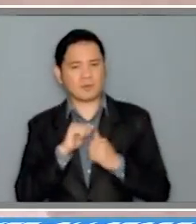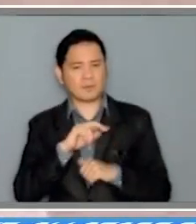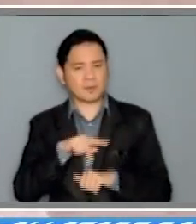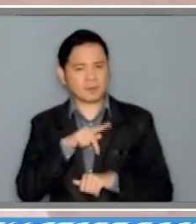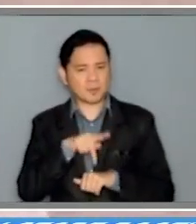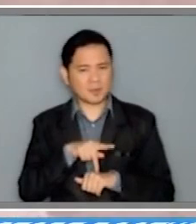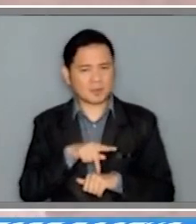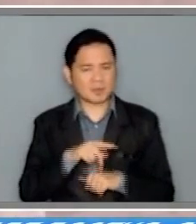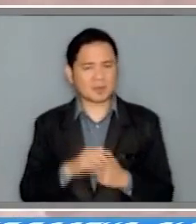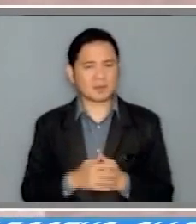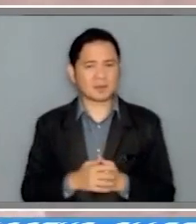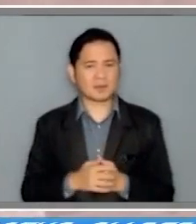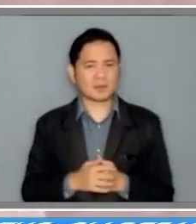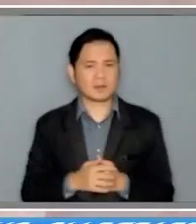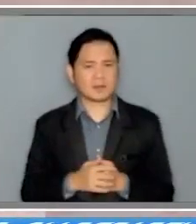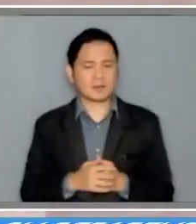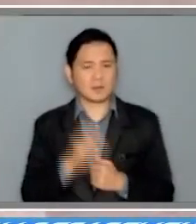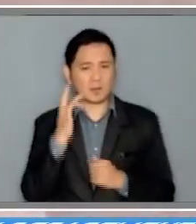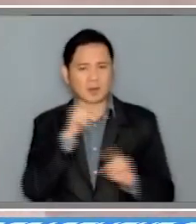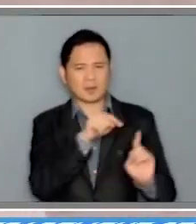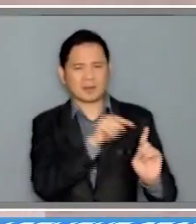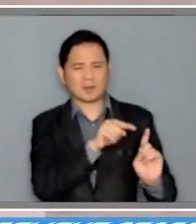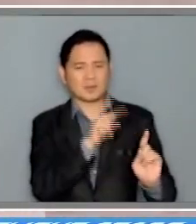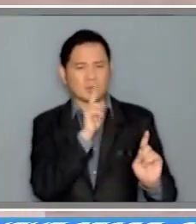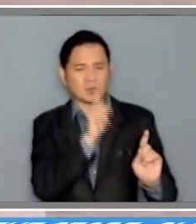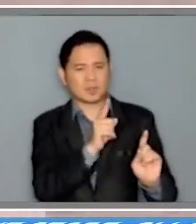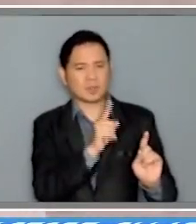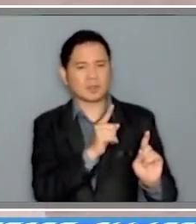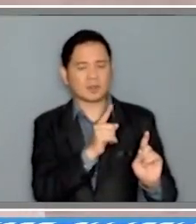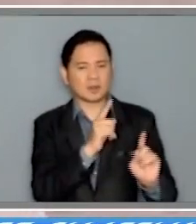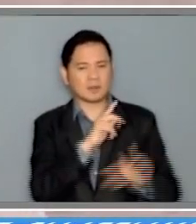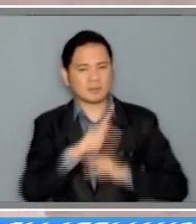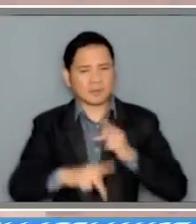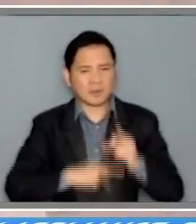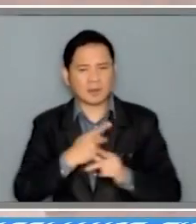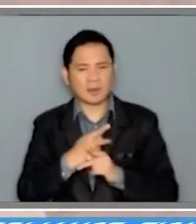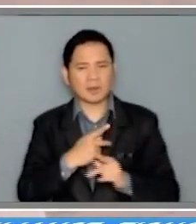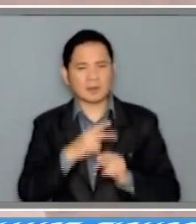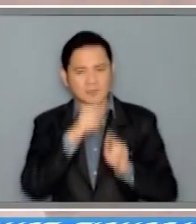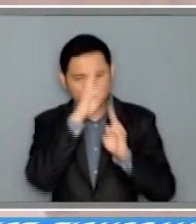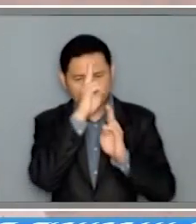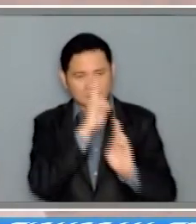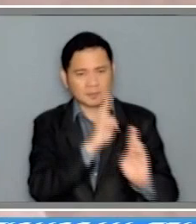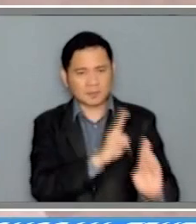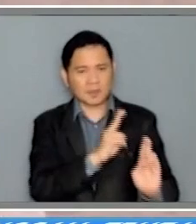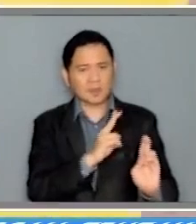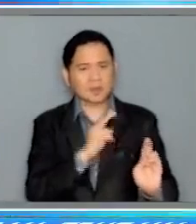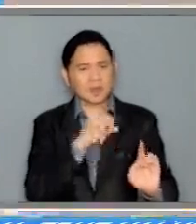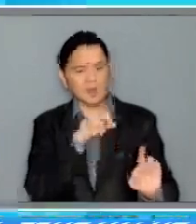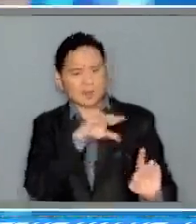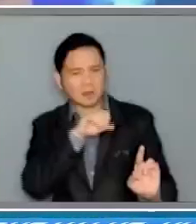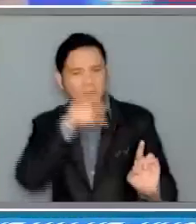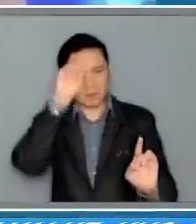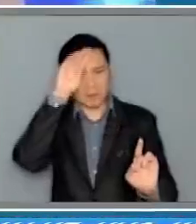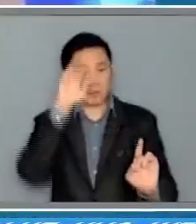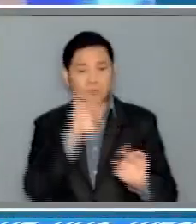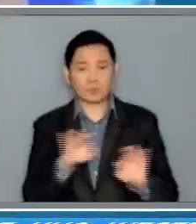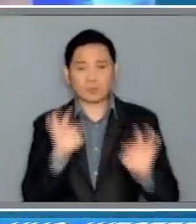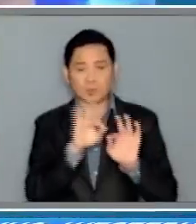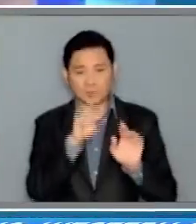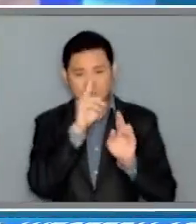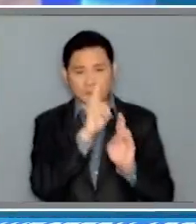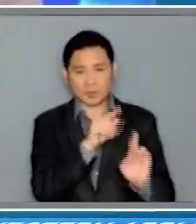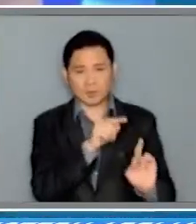is kindness. We respect the elders, no? And part of that respect is to help them.